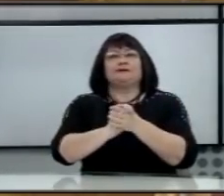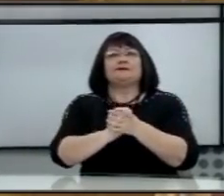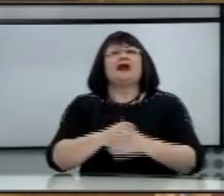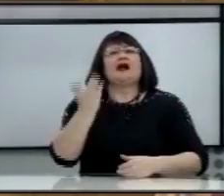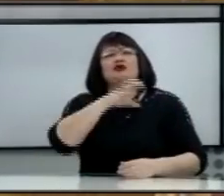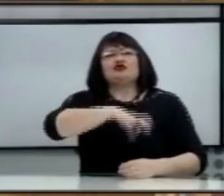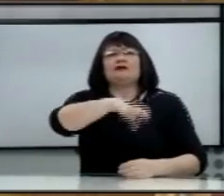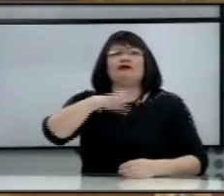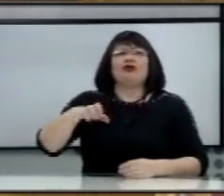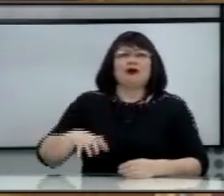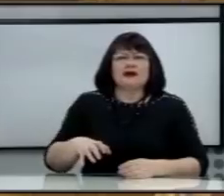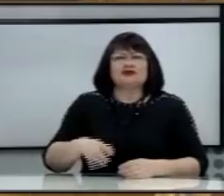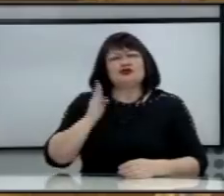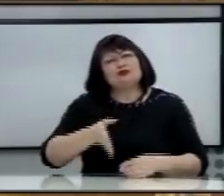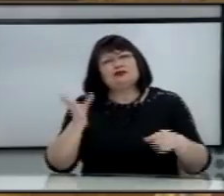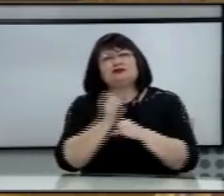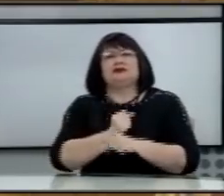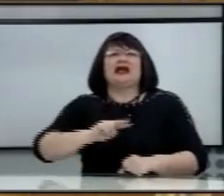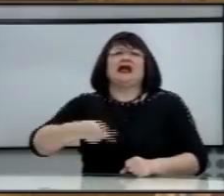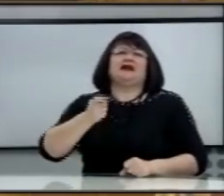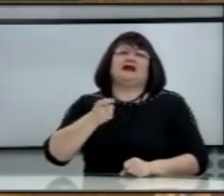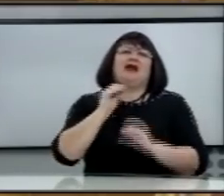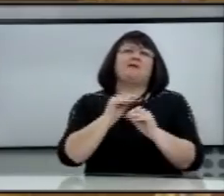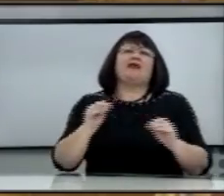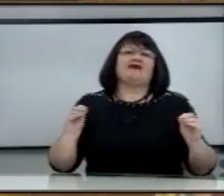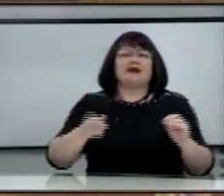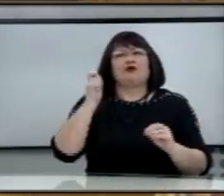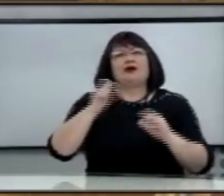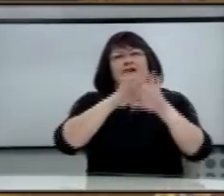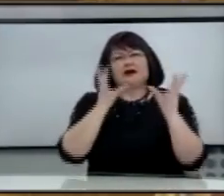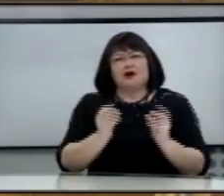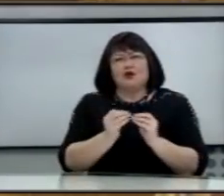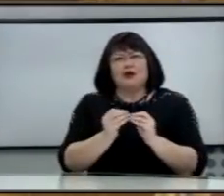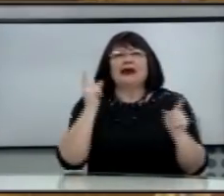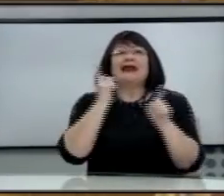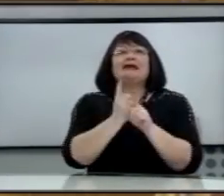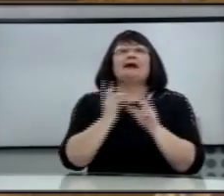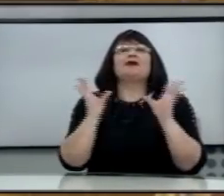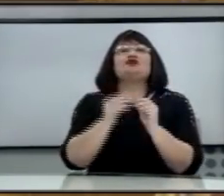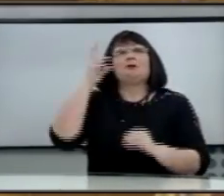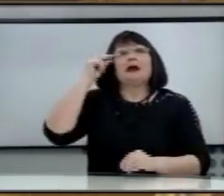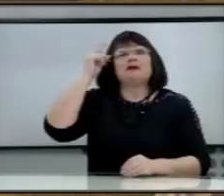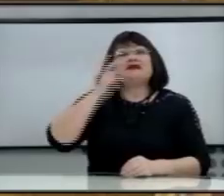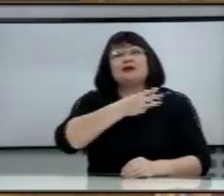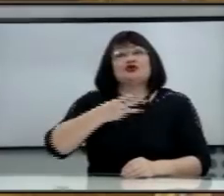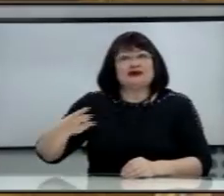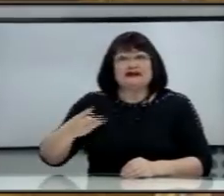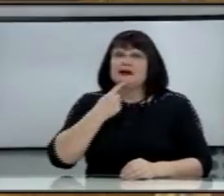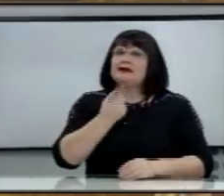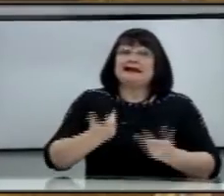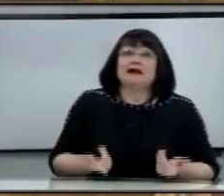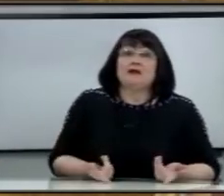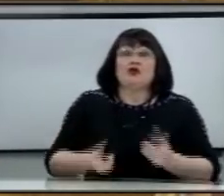άλλους φορείς για την αντιεκπαιδευτική του πολιτική, συνολικά και ειδικά στα πανεπιστήμια. Να μην πούμε για